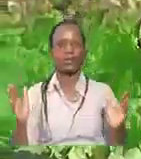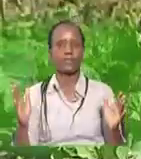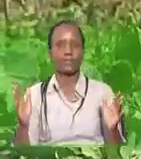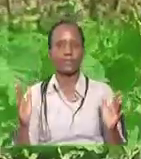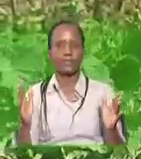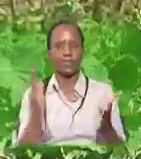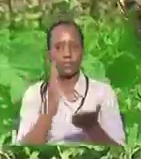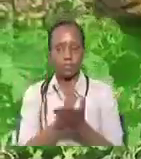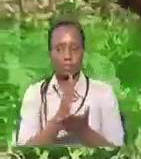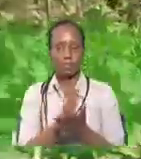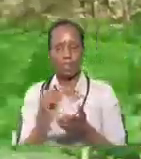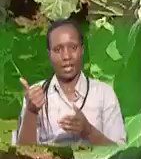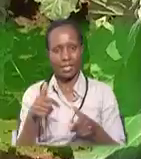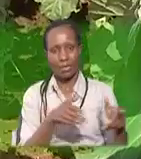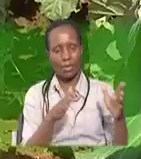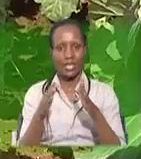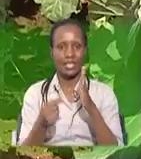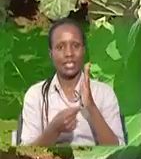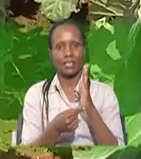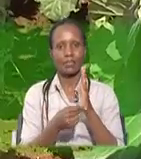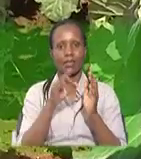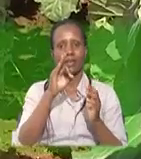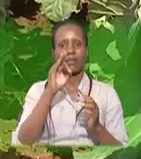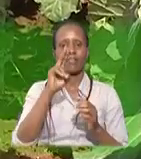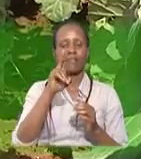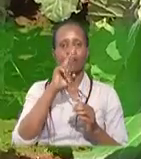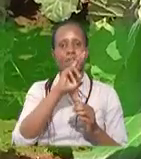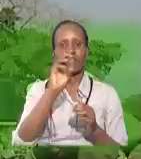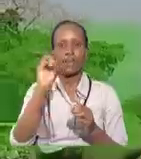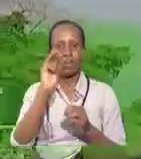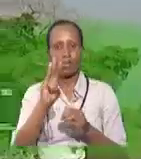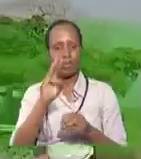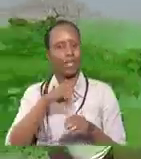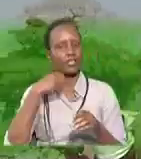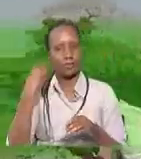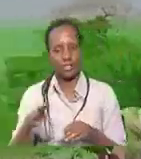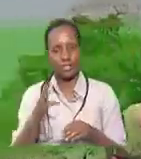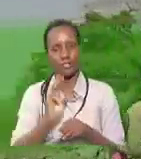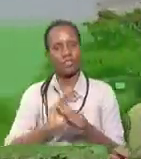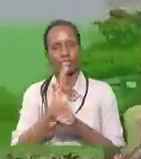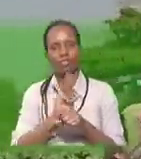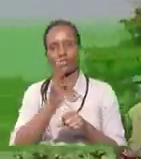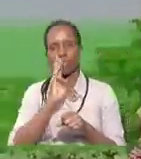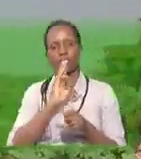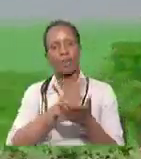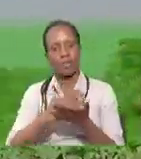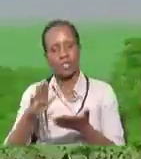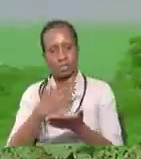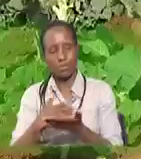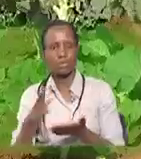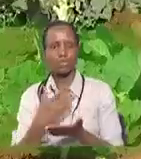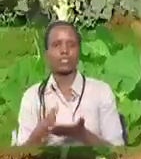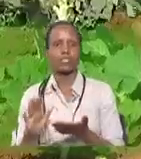ukweli, kilimo cha faro ni very expensive. Sababu natumia maji mingi ambayo inaharibika ndani ya